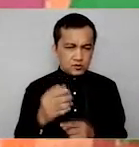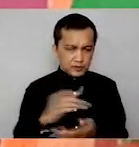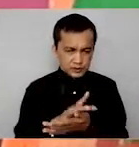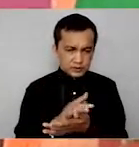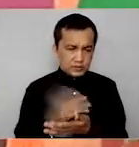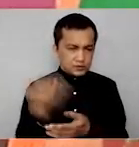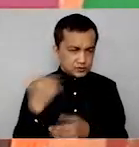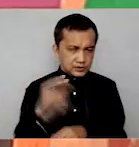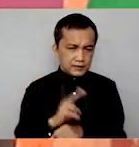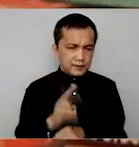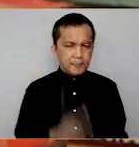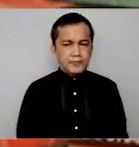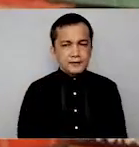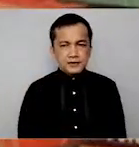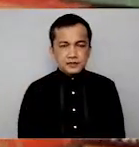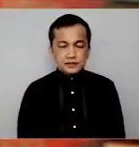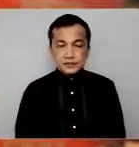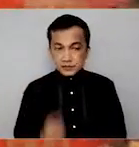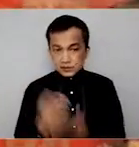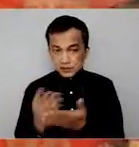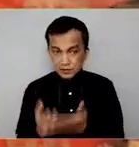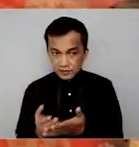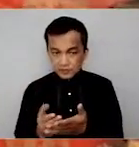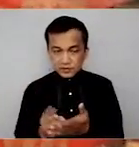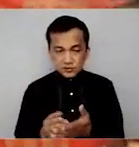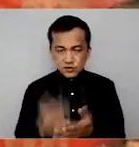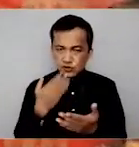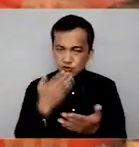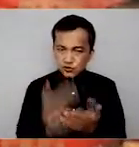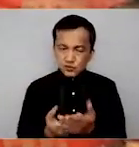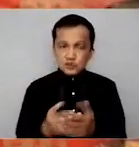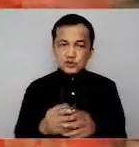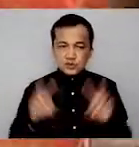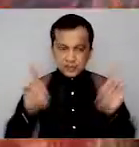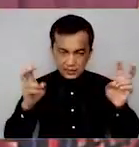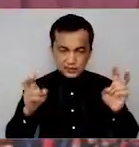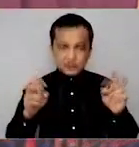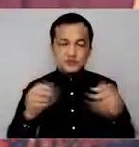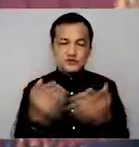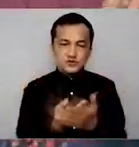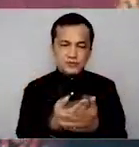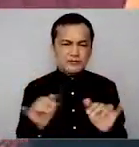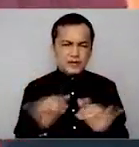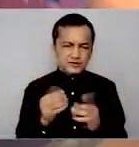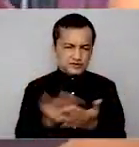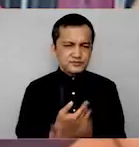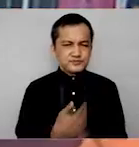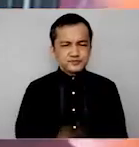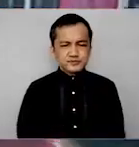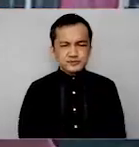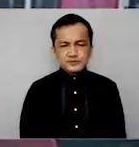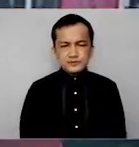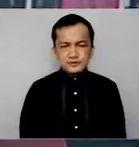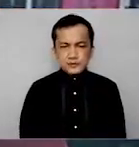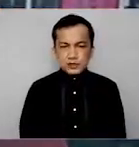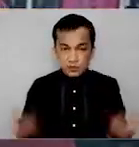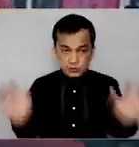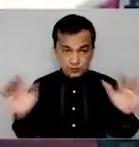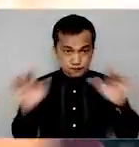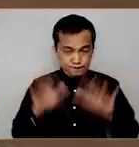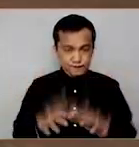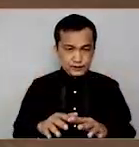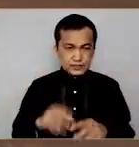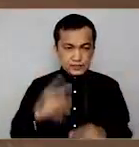nagamit. Ang ilan, good as new nga raw kung maituturing. At dahil dinadagsa ang mga